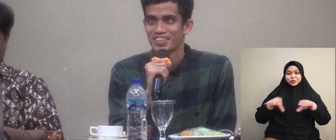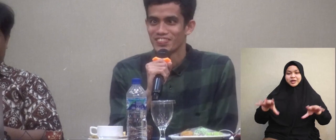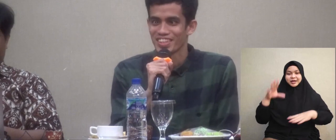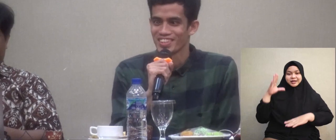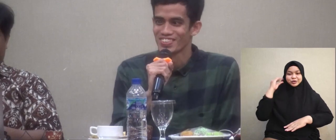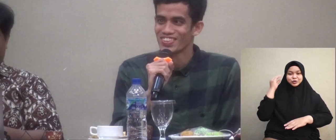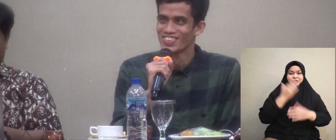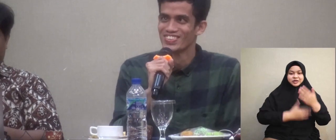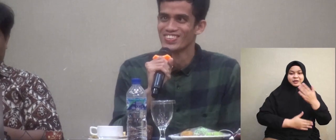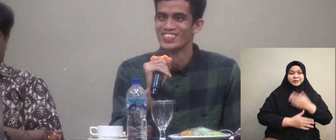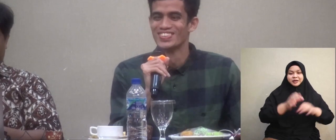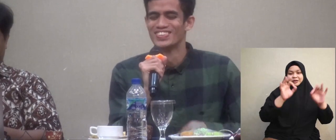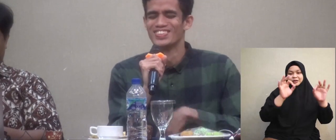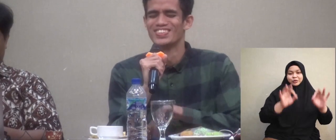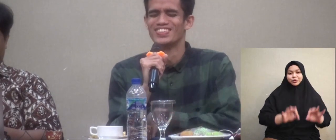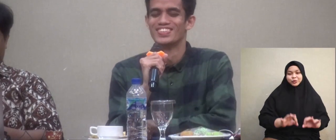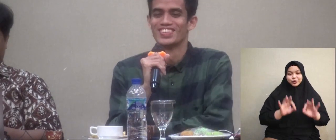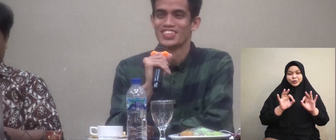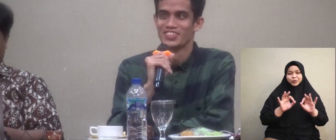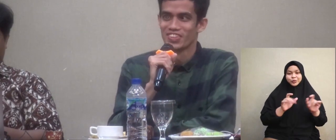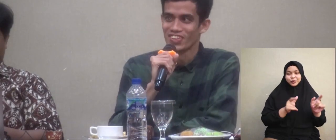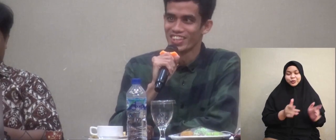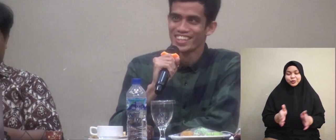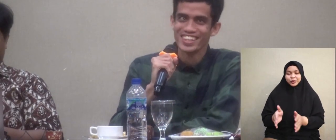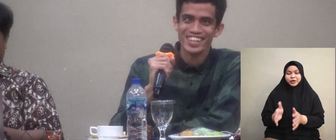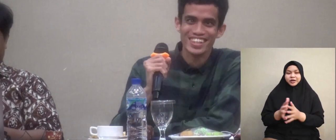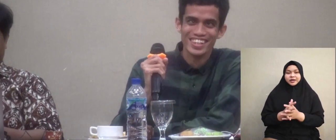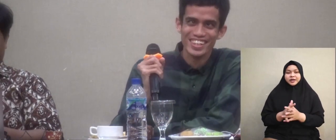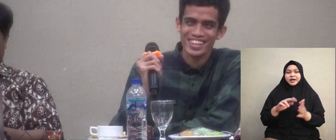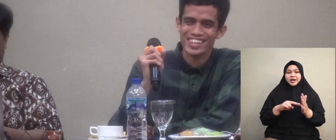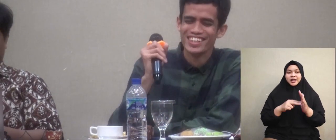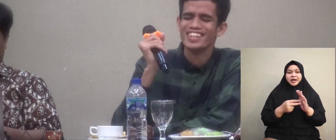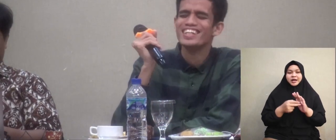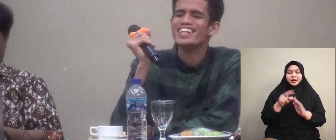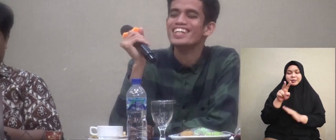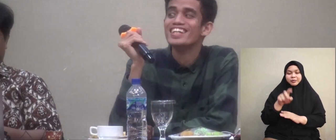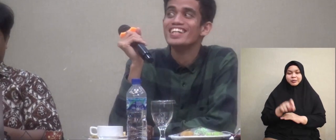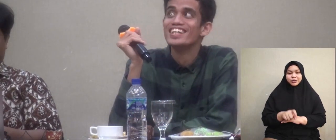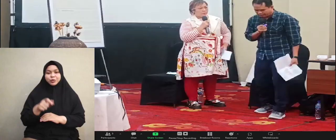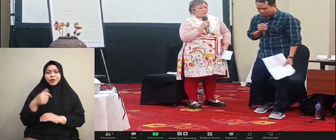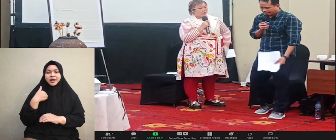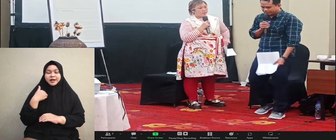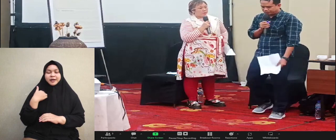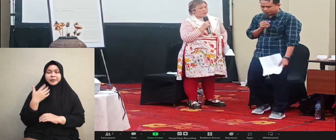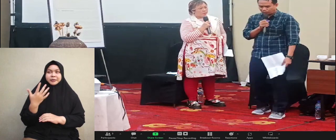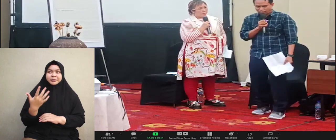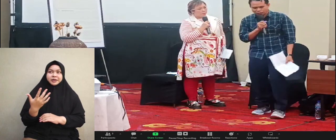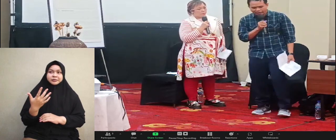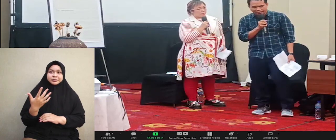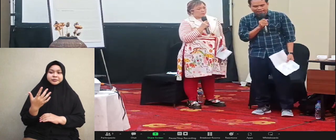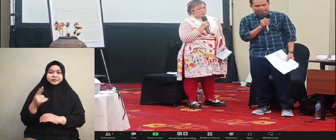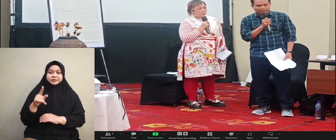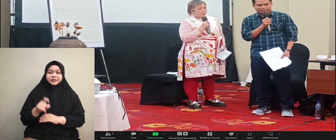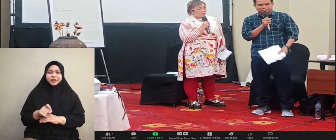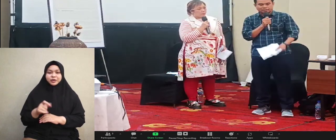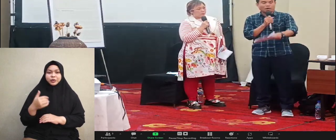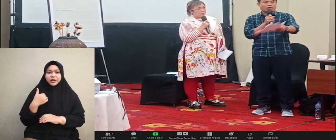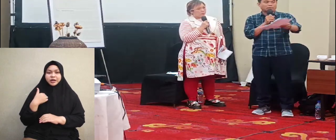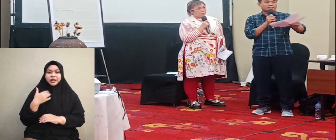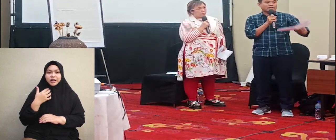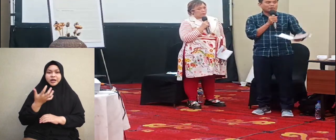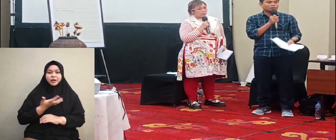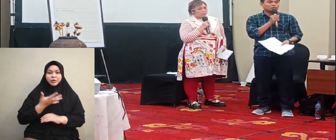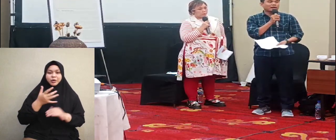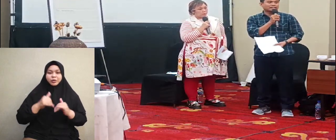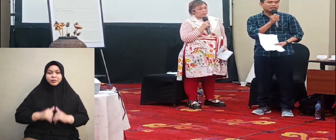mungkin itu ya artinya perlu ada ini ya mbak ya perlu ada kemauan